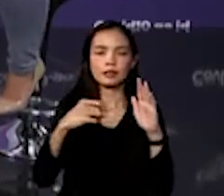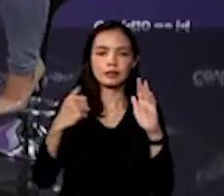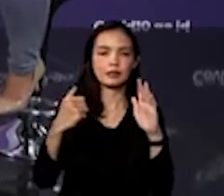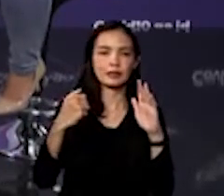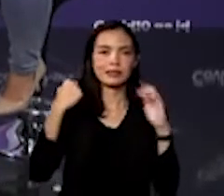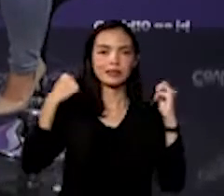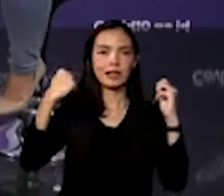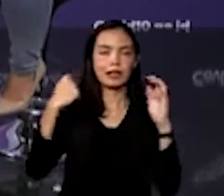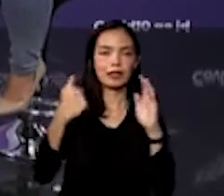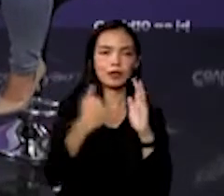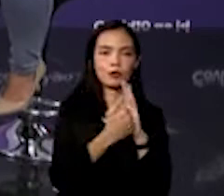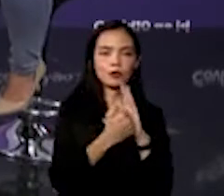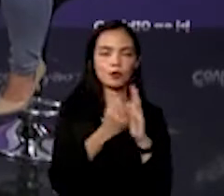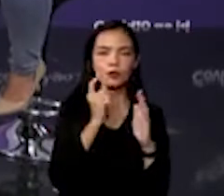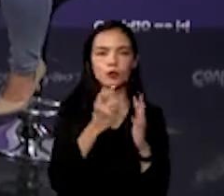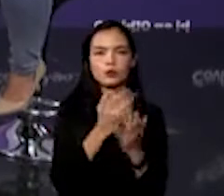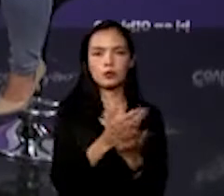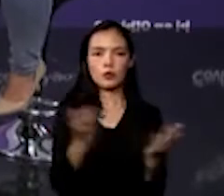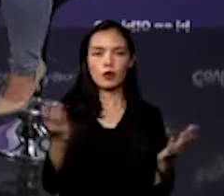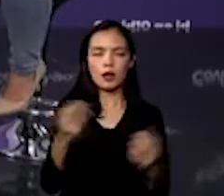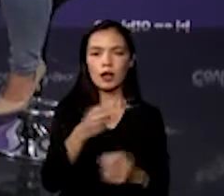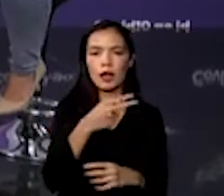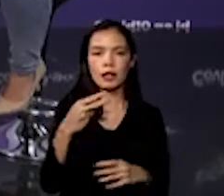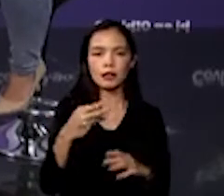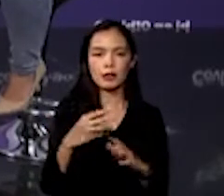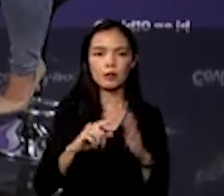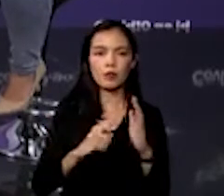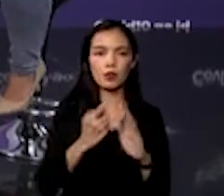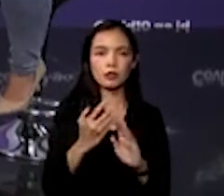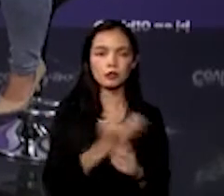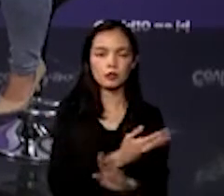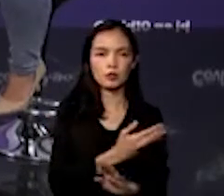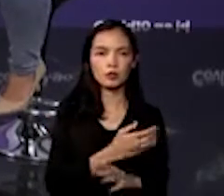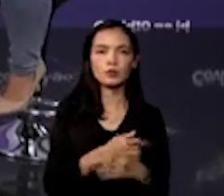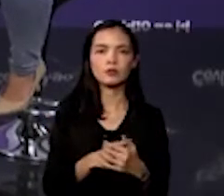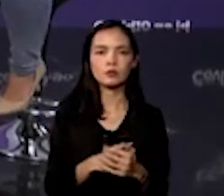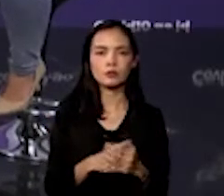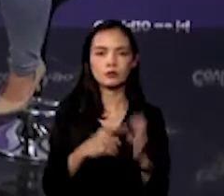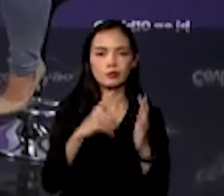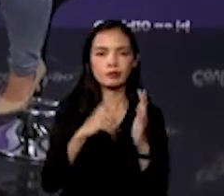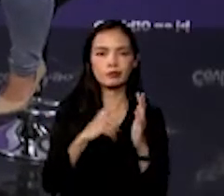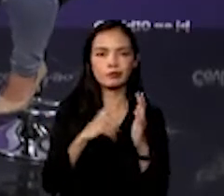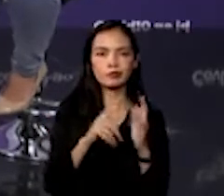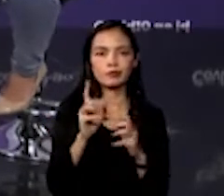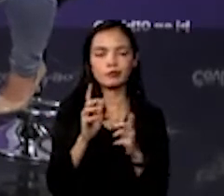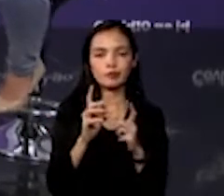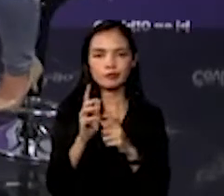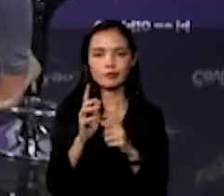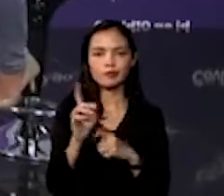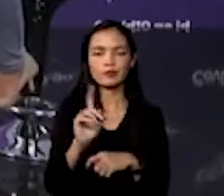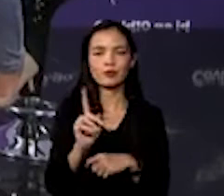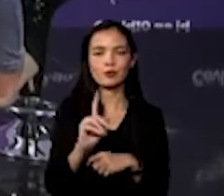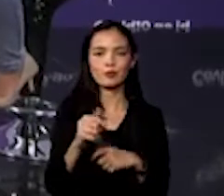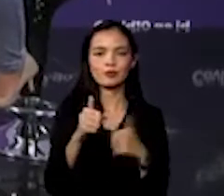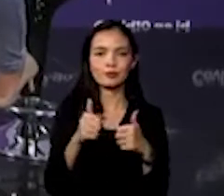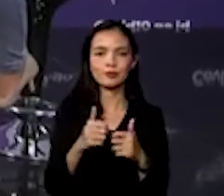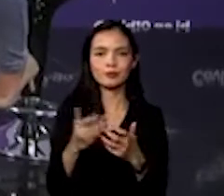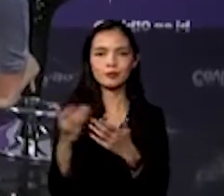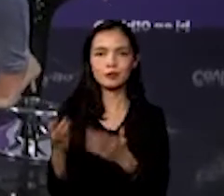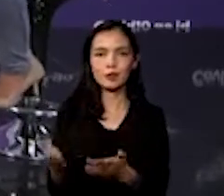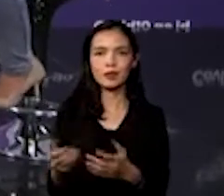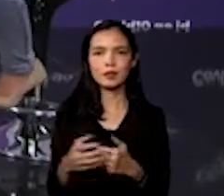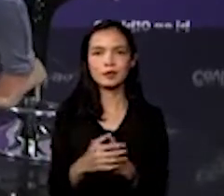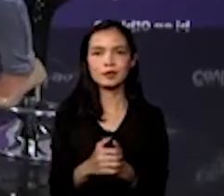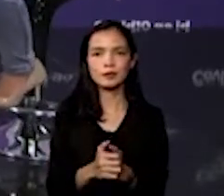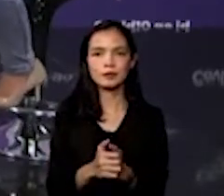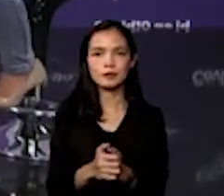ditujukan untuk semua kalangan so sebelum kami memulai diskusi Mari kita menggunakan hand sanitizer terlebih dahulu silakan doter Idris dan